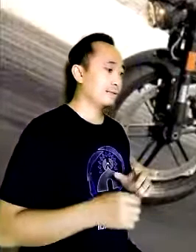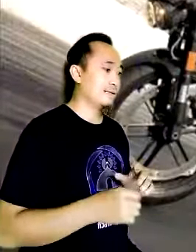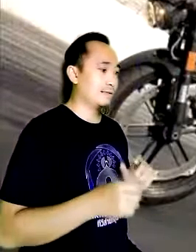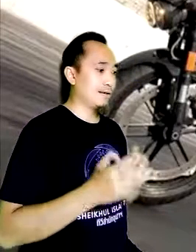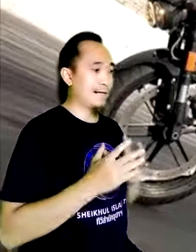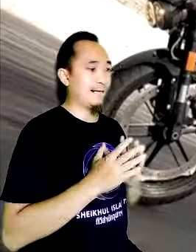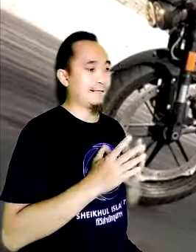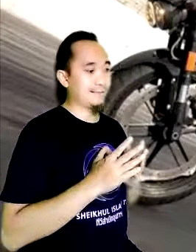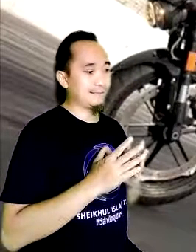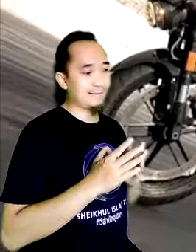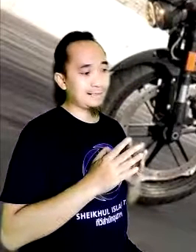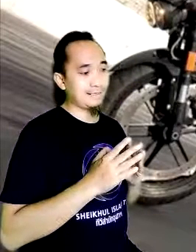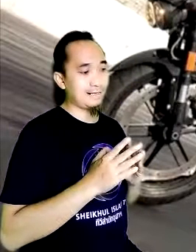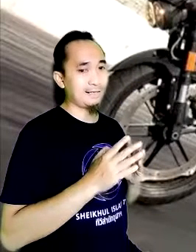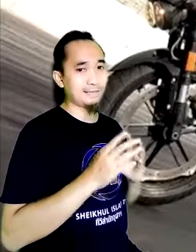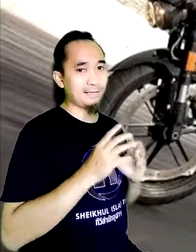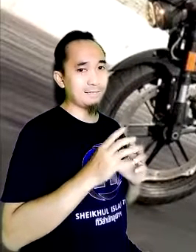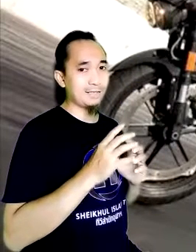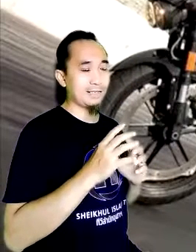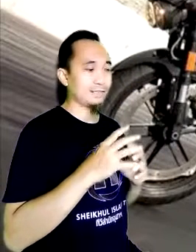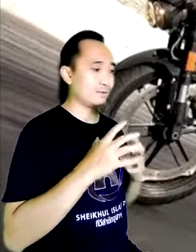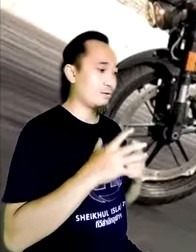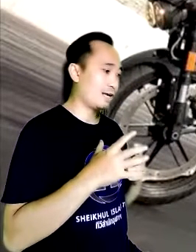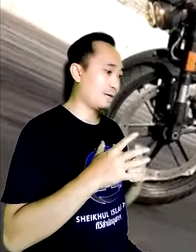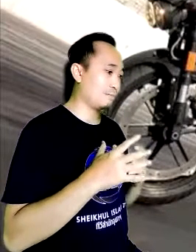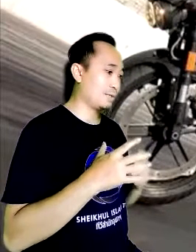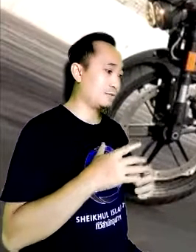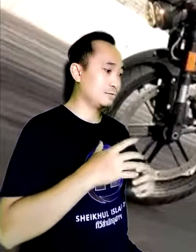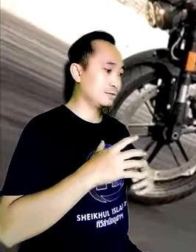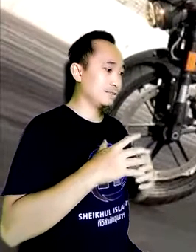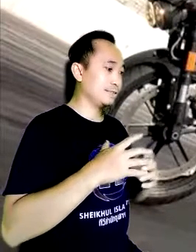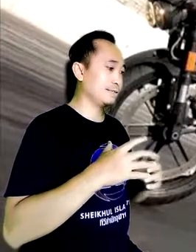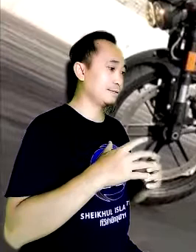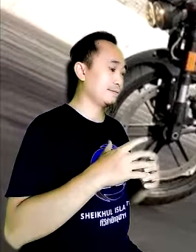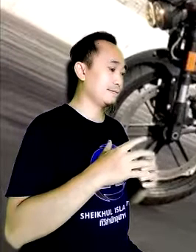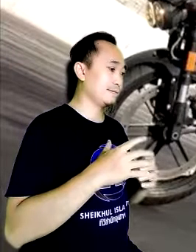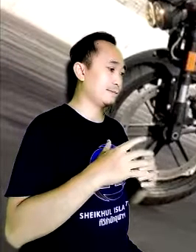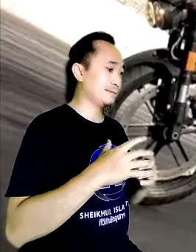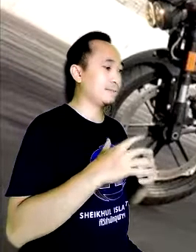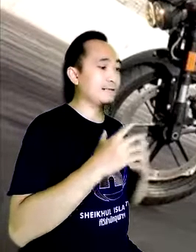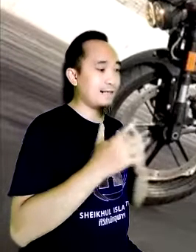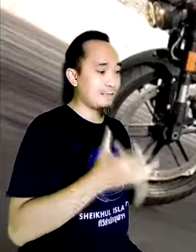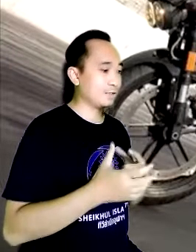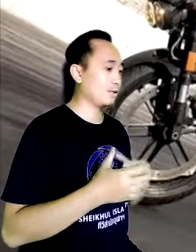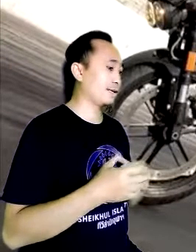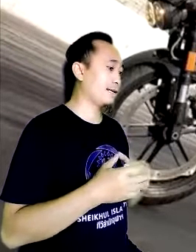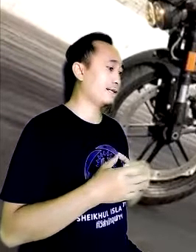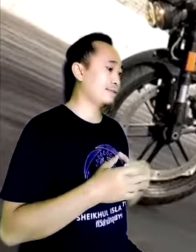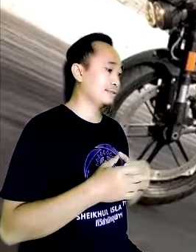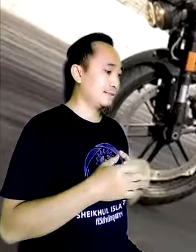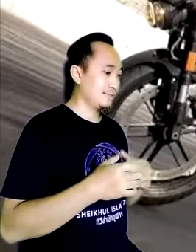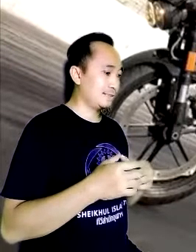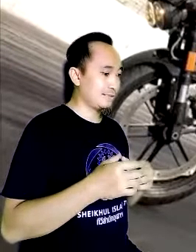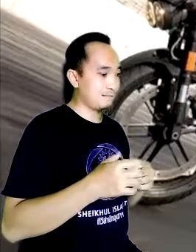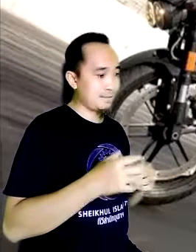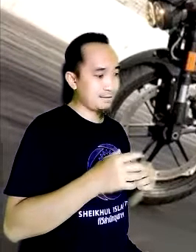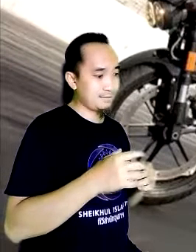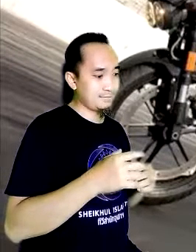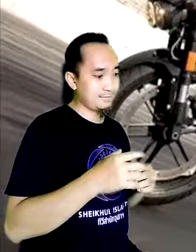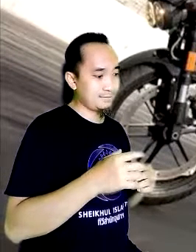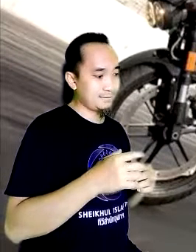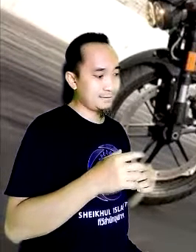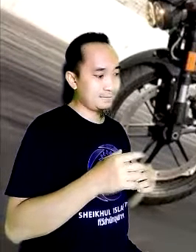Wah, ini ada gambar seorang pengemudi pengendara motor ya. Ini